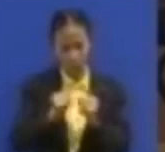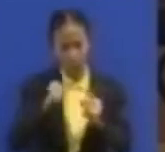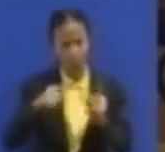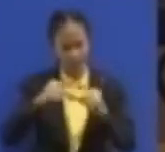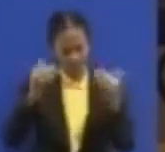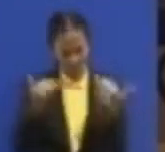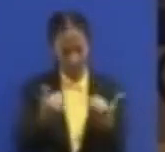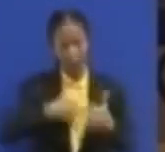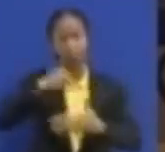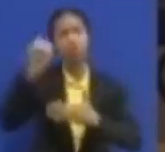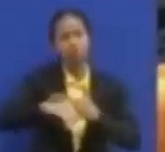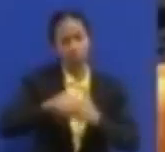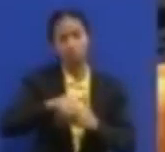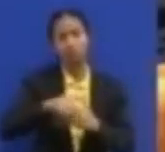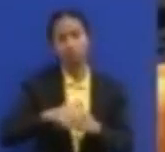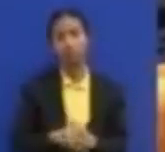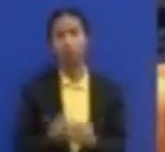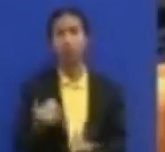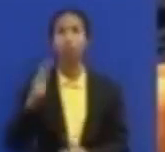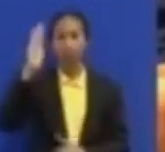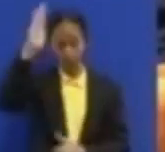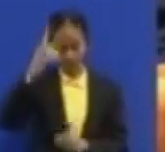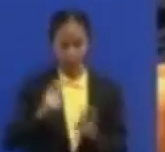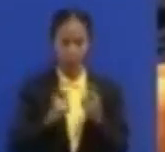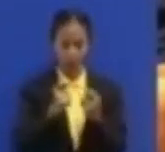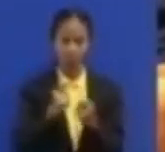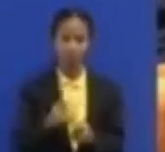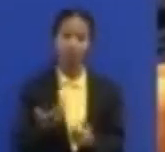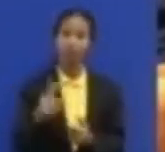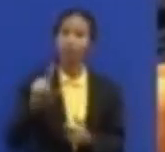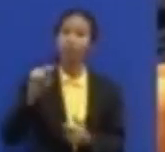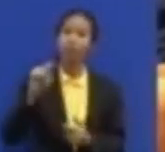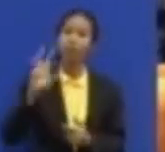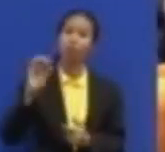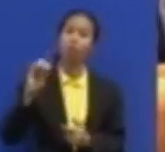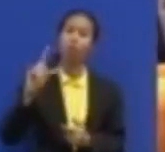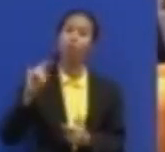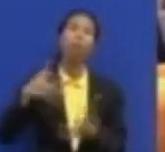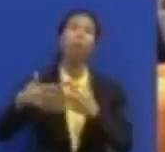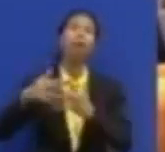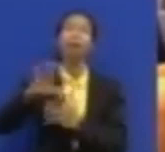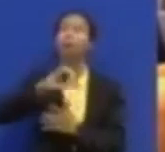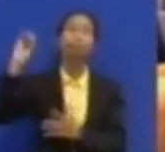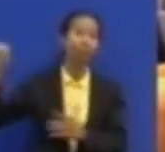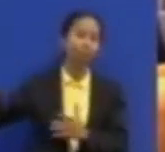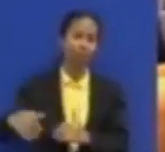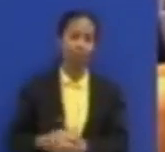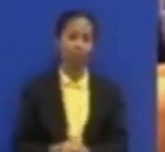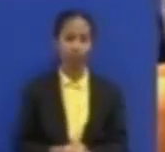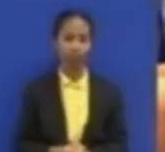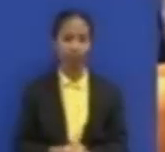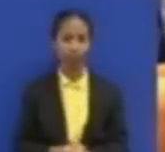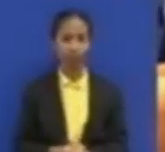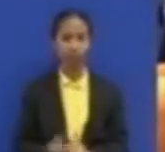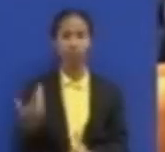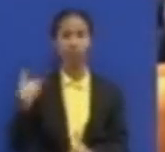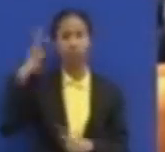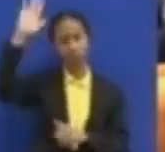ครับงั้นขออนุญาตท่านประธานต่อครับไม่เอา TOT ก็ไม่เป็นไรครับท่านประธานครับ ท่านประธานครับประท้วงครับ